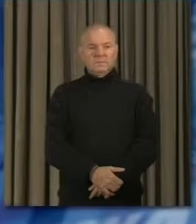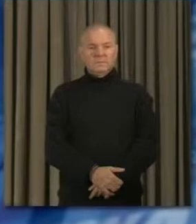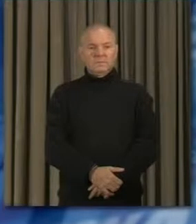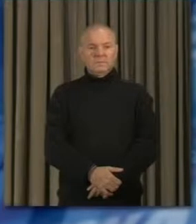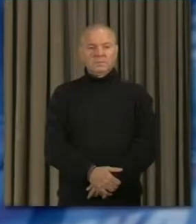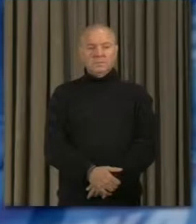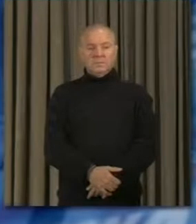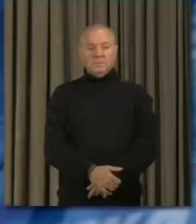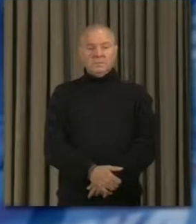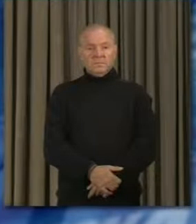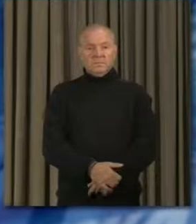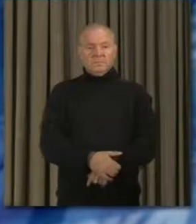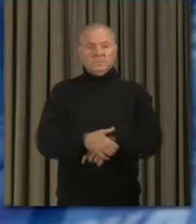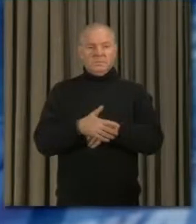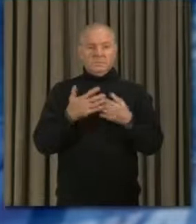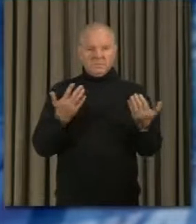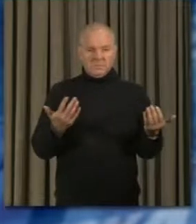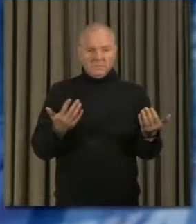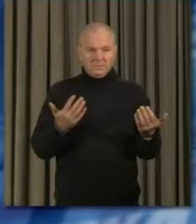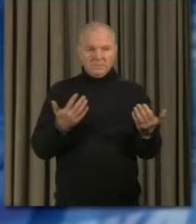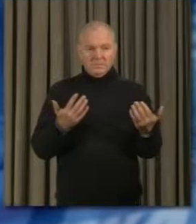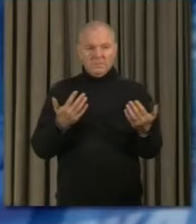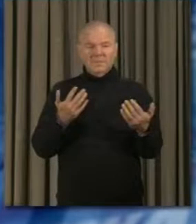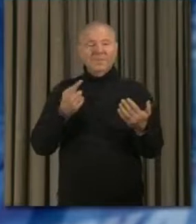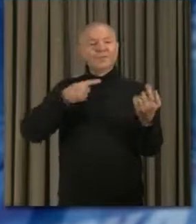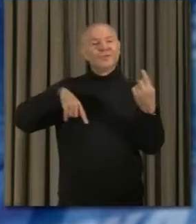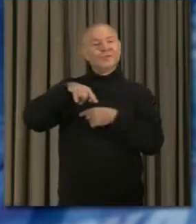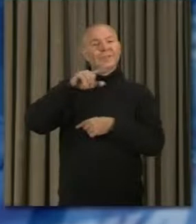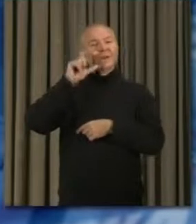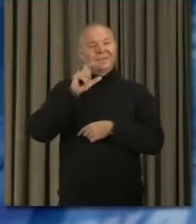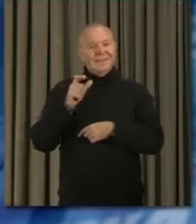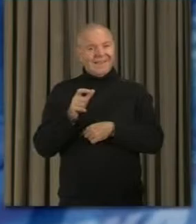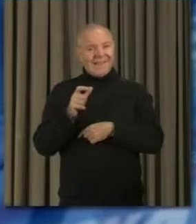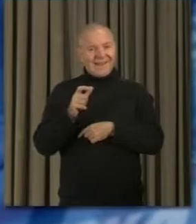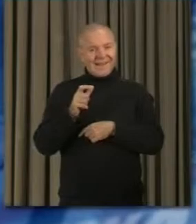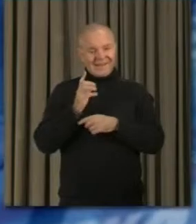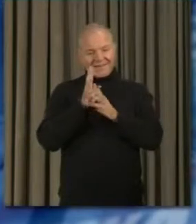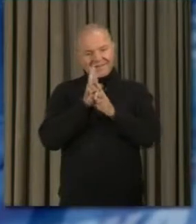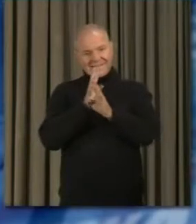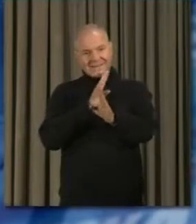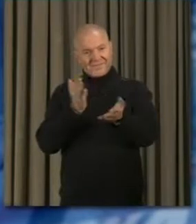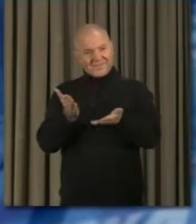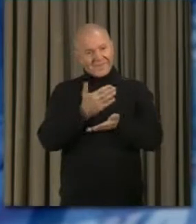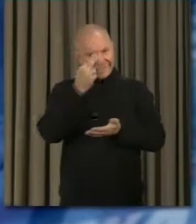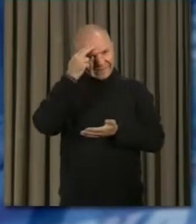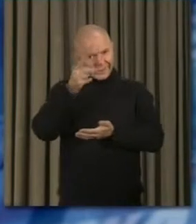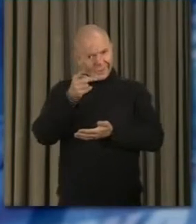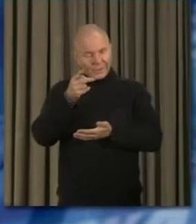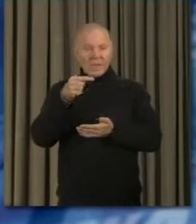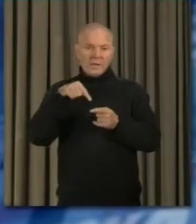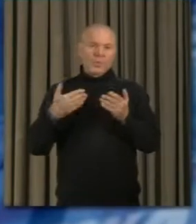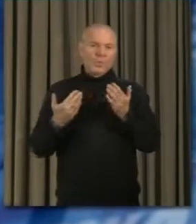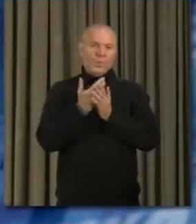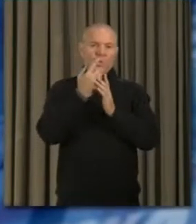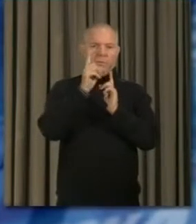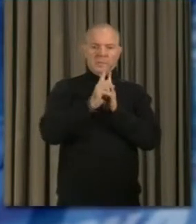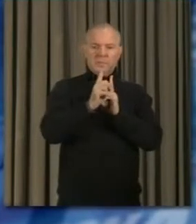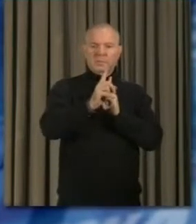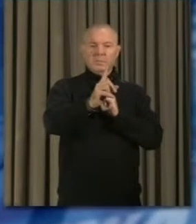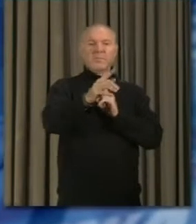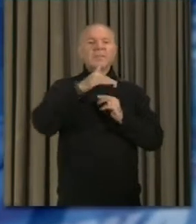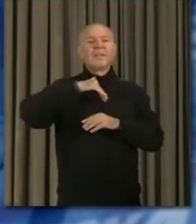A breve le barriere rimosse per il passaggio del Giro d'Italia e per il Giro Rosa saranno sostituite con nuovi paletti in via Vittorio Veneto. Lo ha